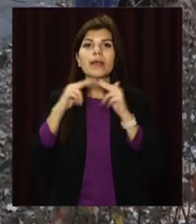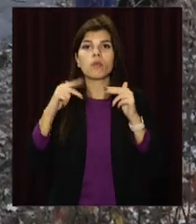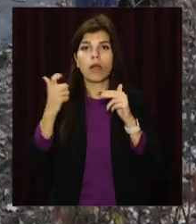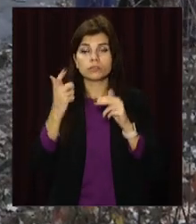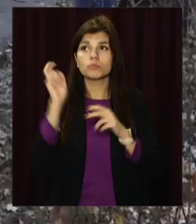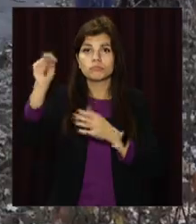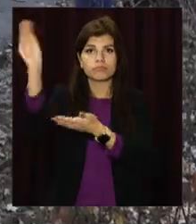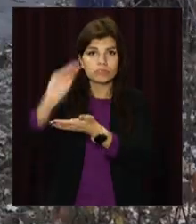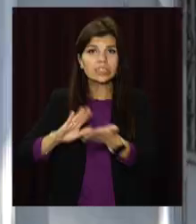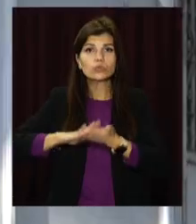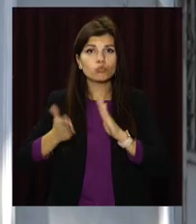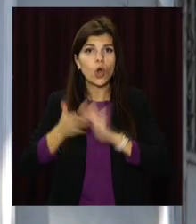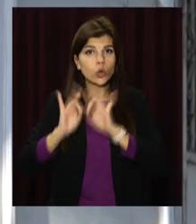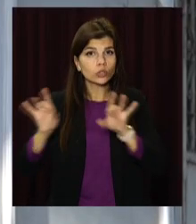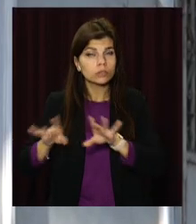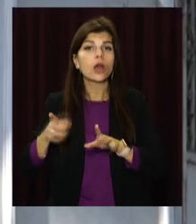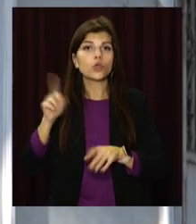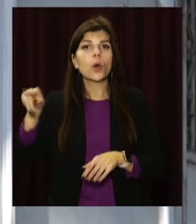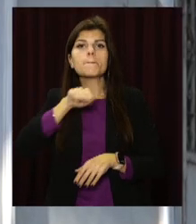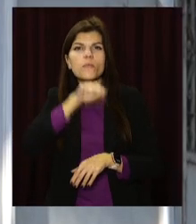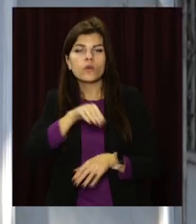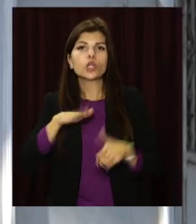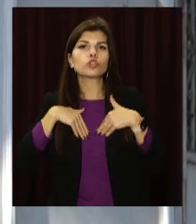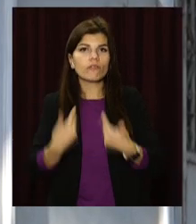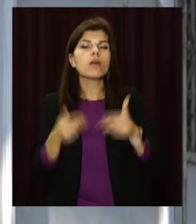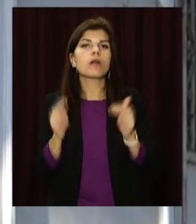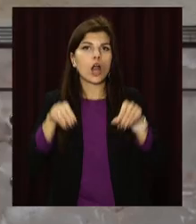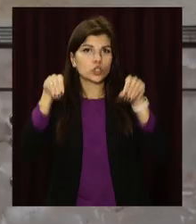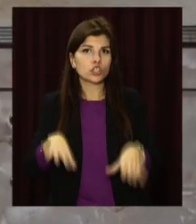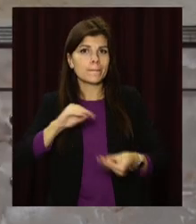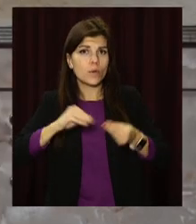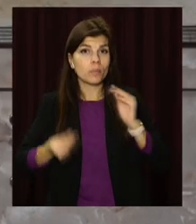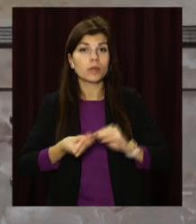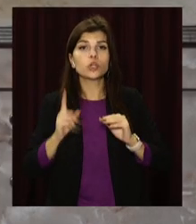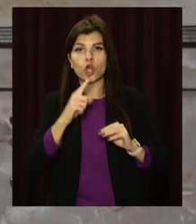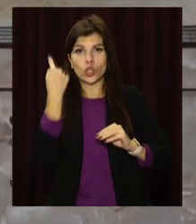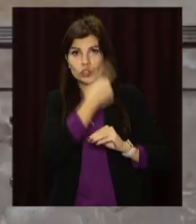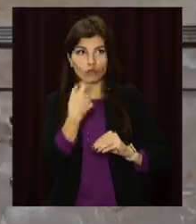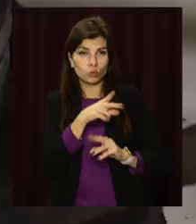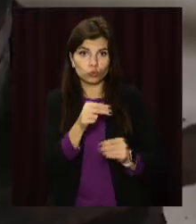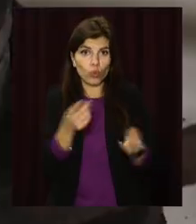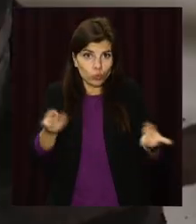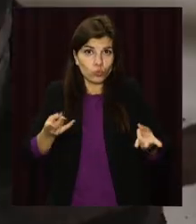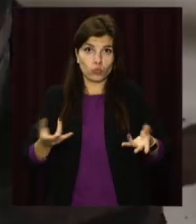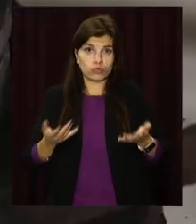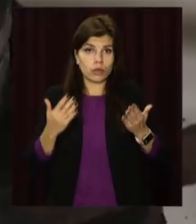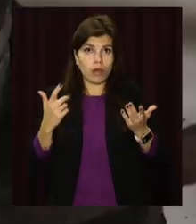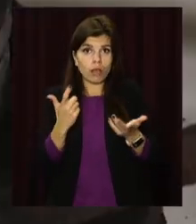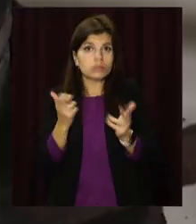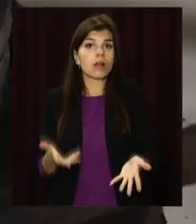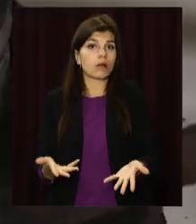Дніпрогазу та описати ситуацію, що склалася. Тоді фахівці підкажуть, як її вирішити, врахувавши особливості цих